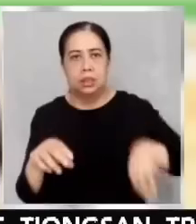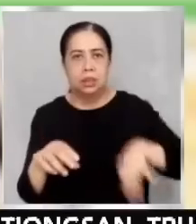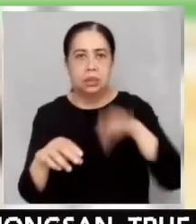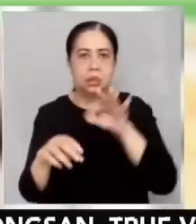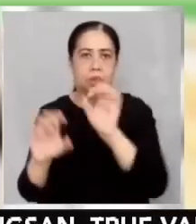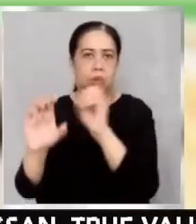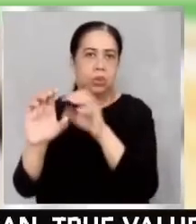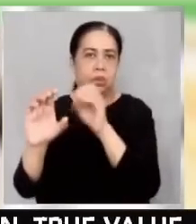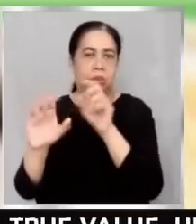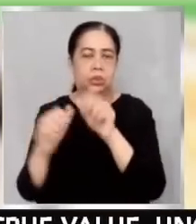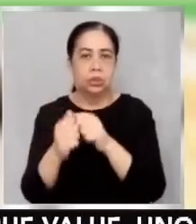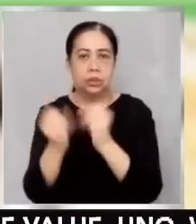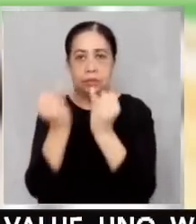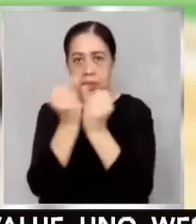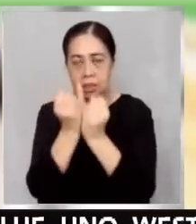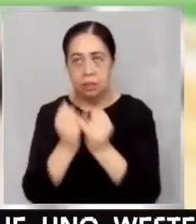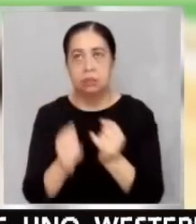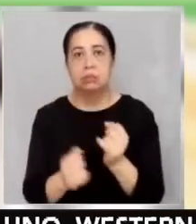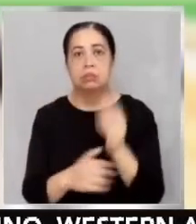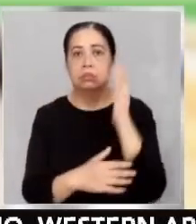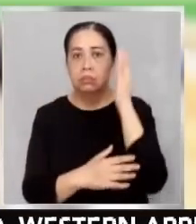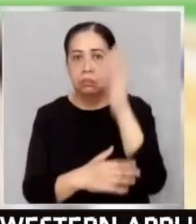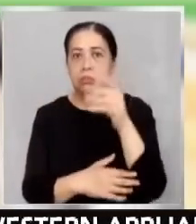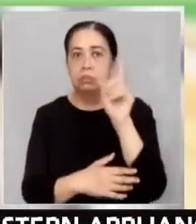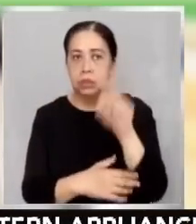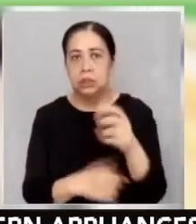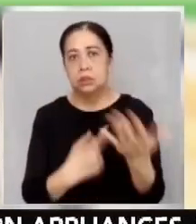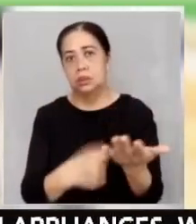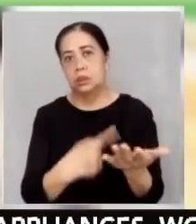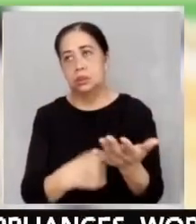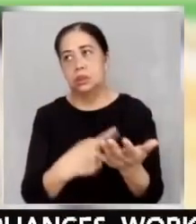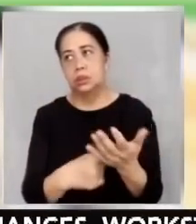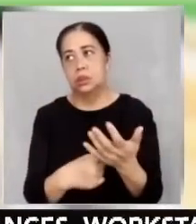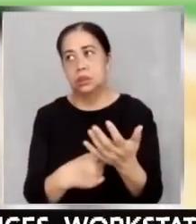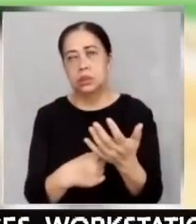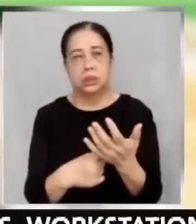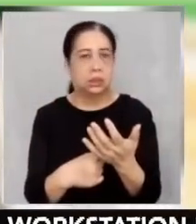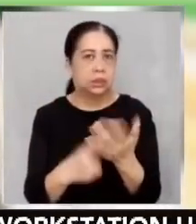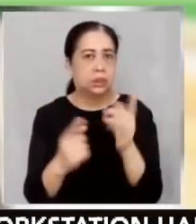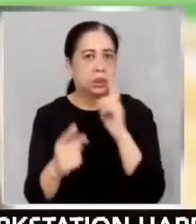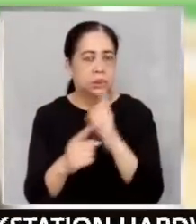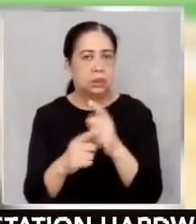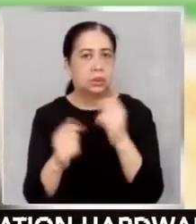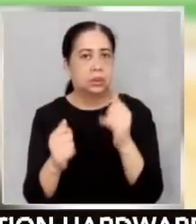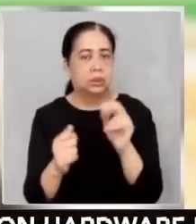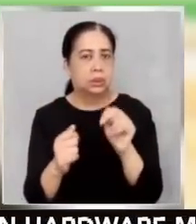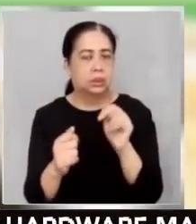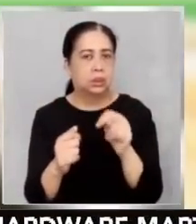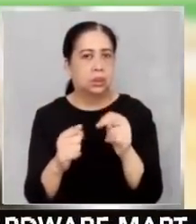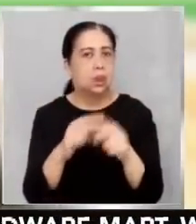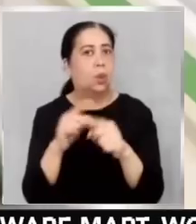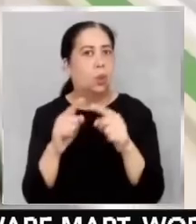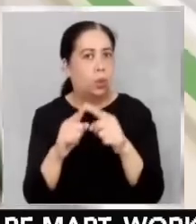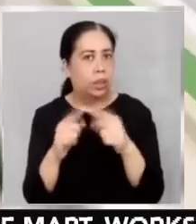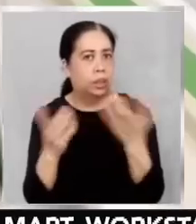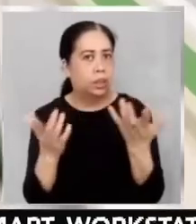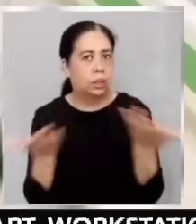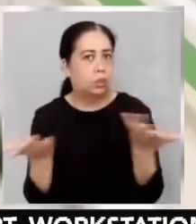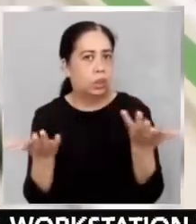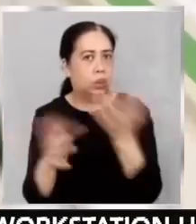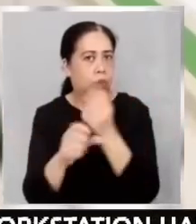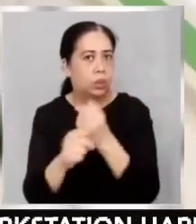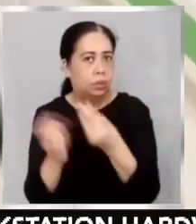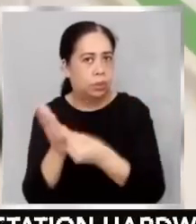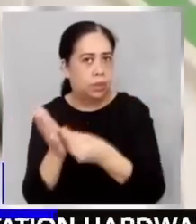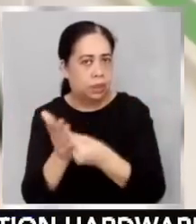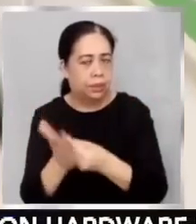And when the time comes, we will have to discuss the really urgent question na where will we get the money? Para sa